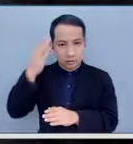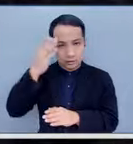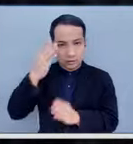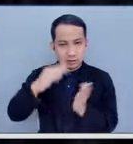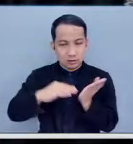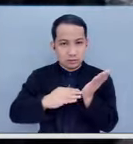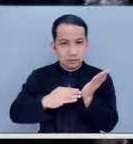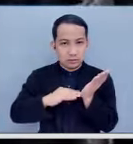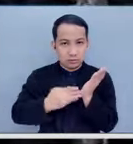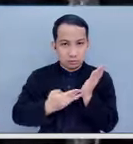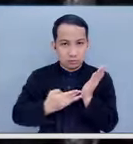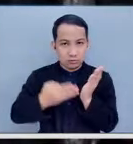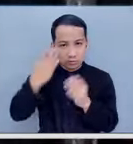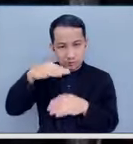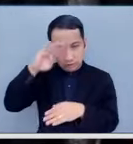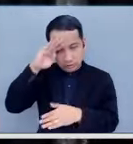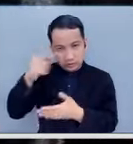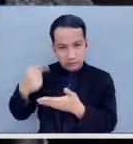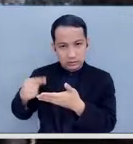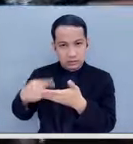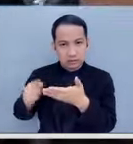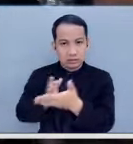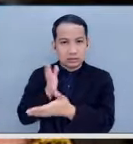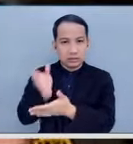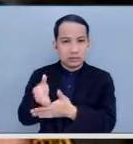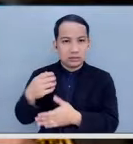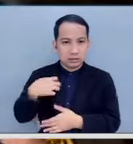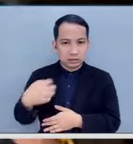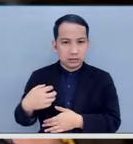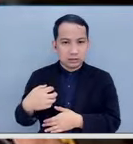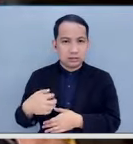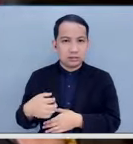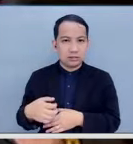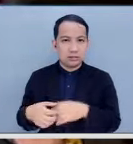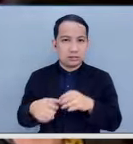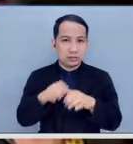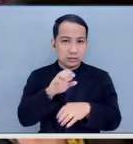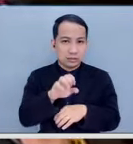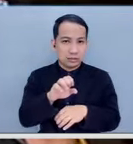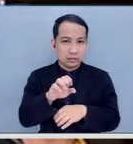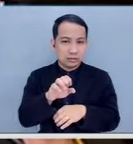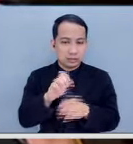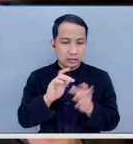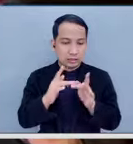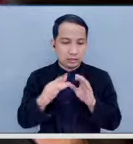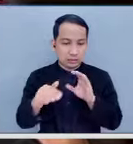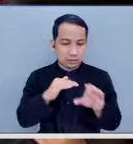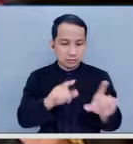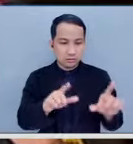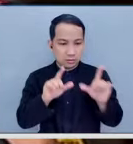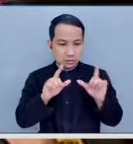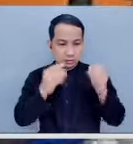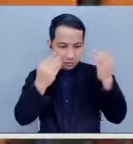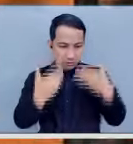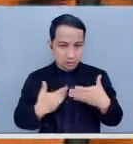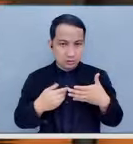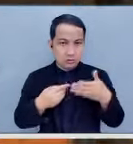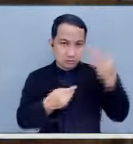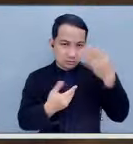Cavite, binerify naman agad ng ating kapulisan sa iwaran kung totoo nga yung impormasyon na binigay sa